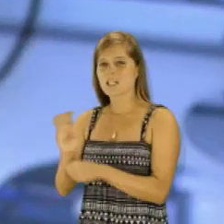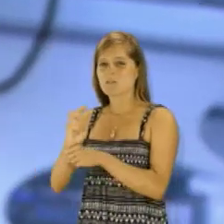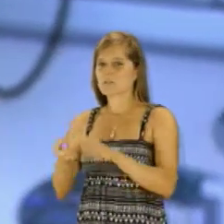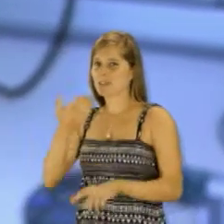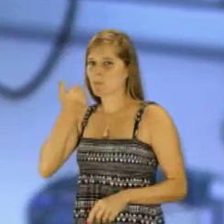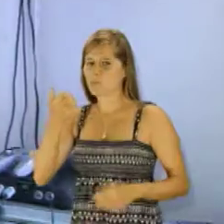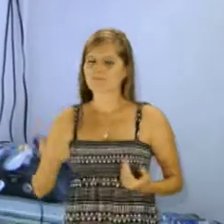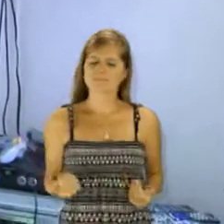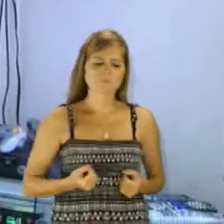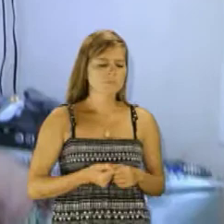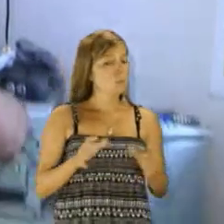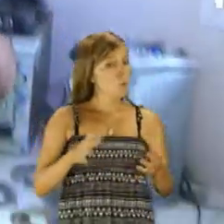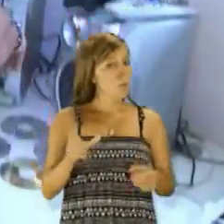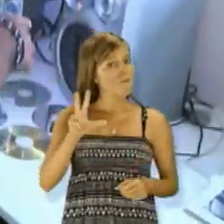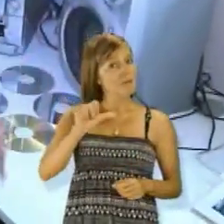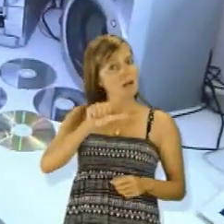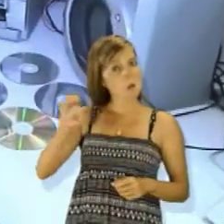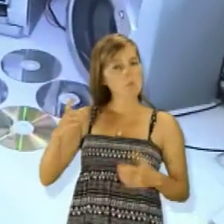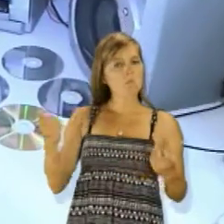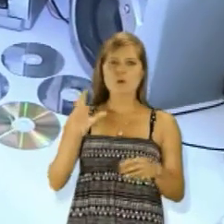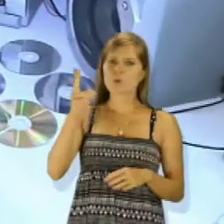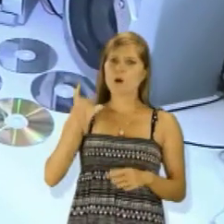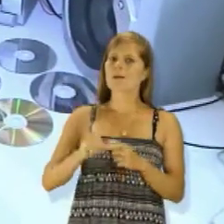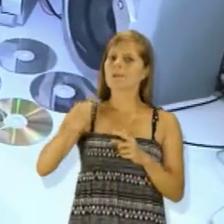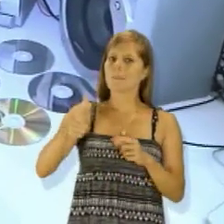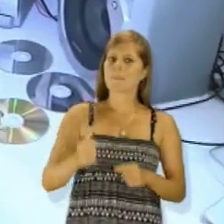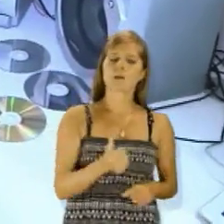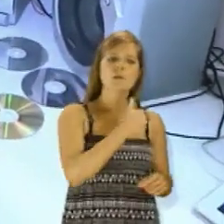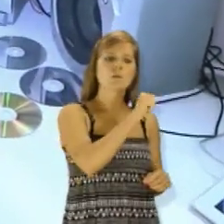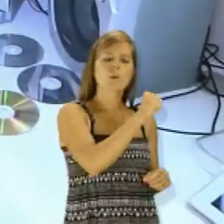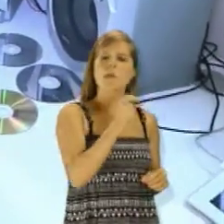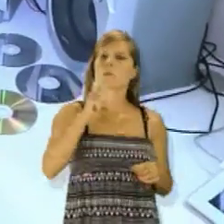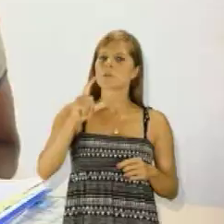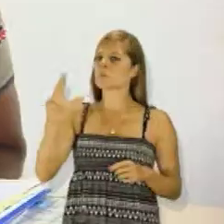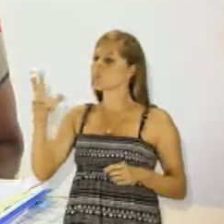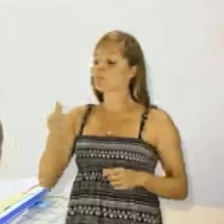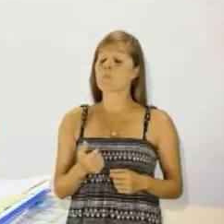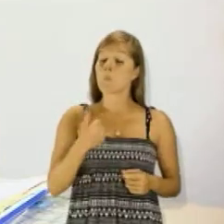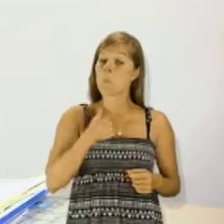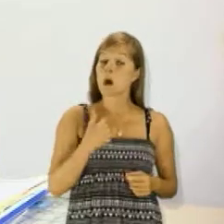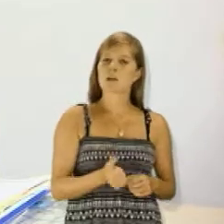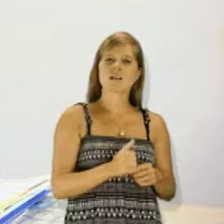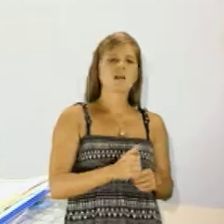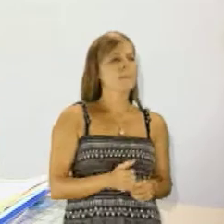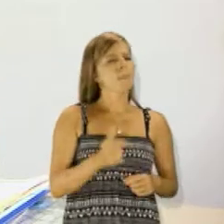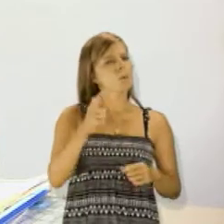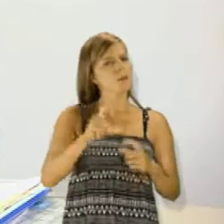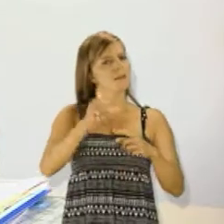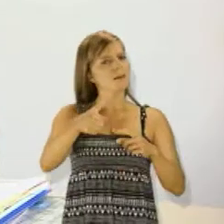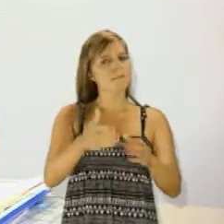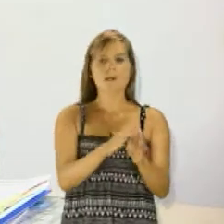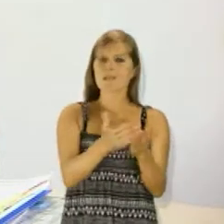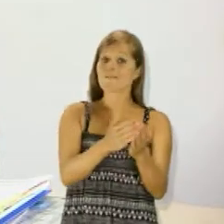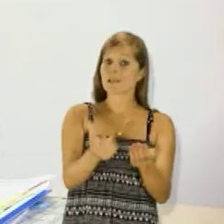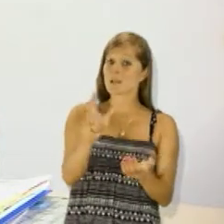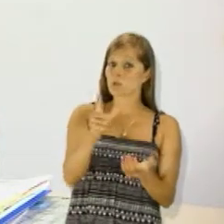le livret 2 et le passage devant un jury. Moi, je suis au stade du livret 2. D'accord ?